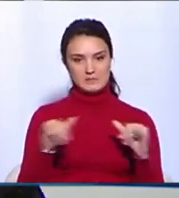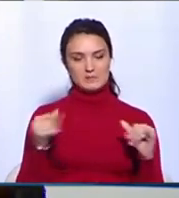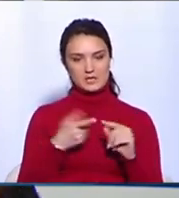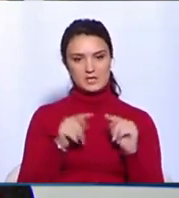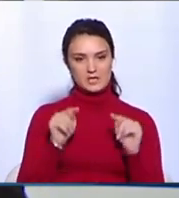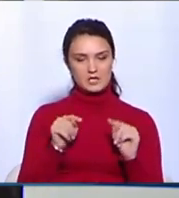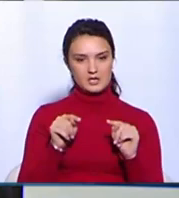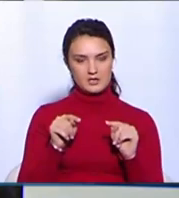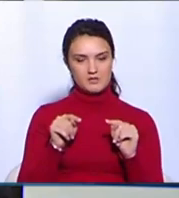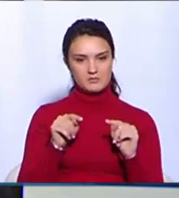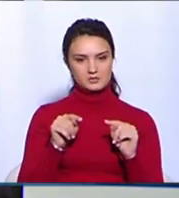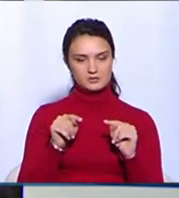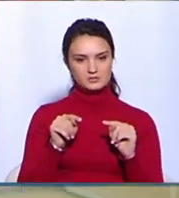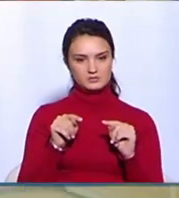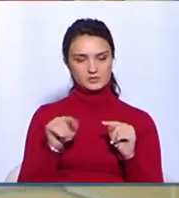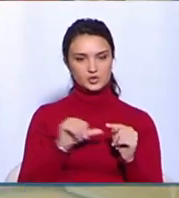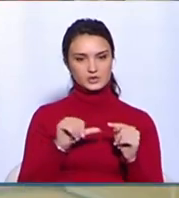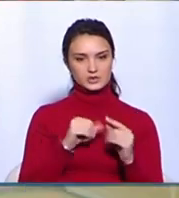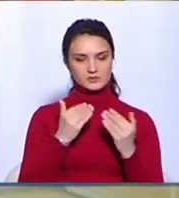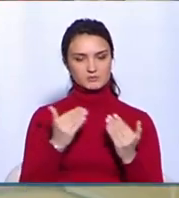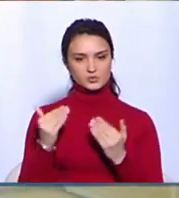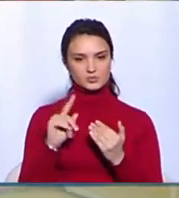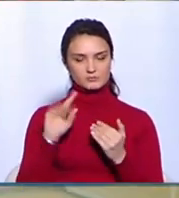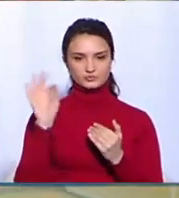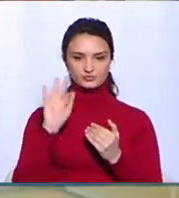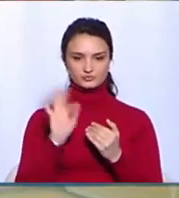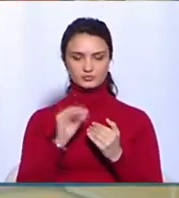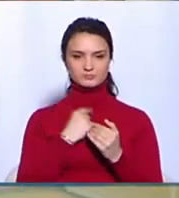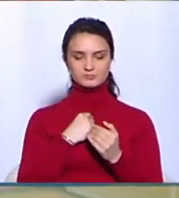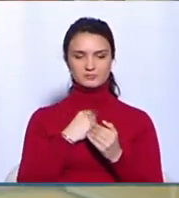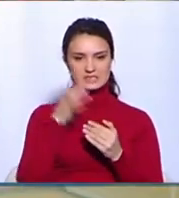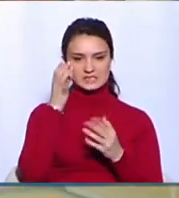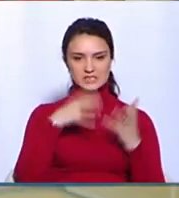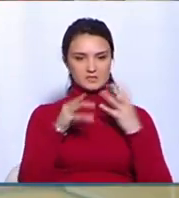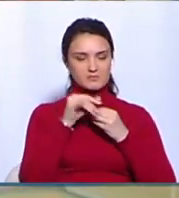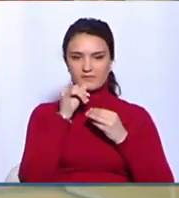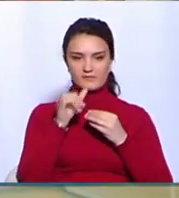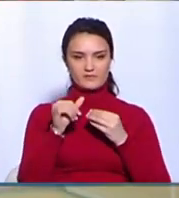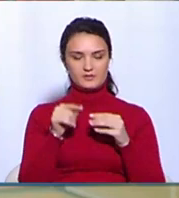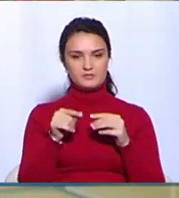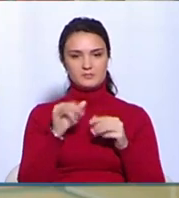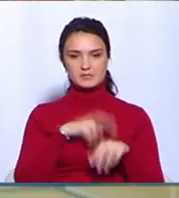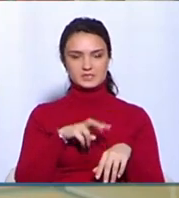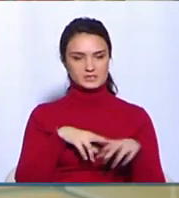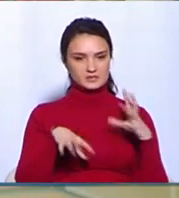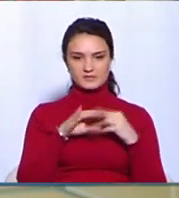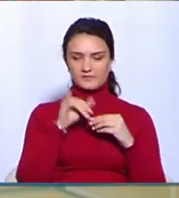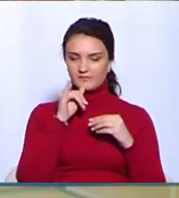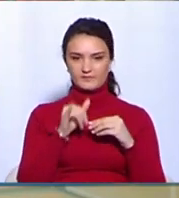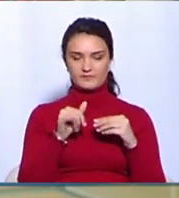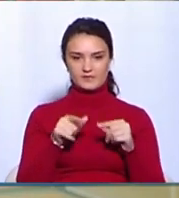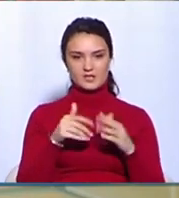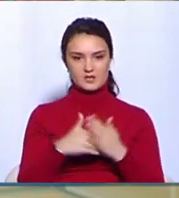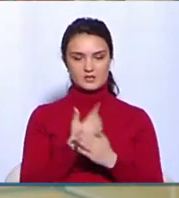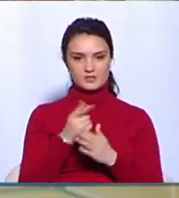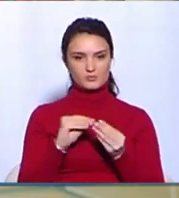ამ ბაზარზე არსებული ნარკოტიკების, რომ ხშირად მეცნიერება ვერ მიყვება, მედიცინა ვერ მიყვება აი ამ